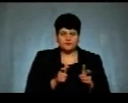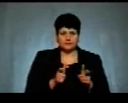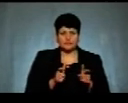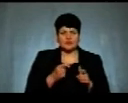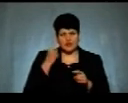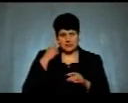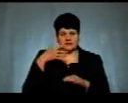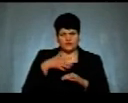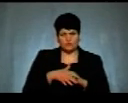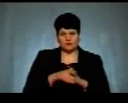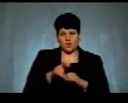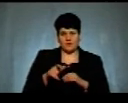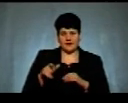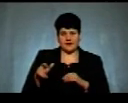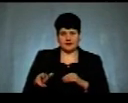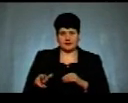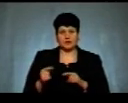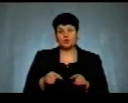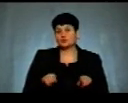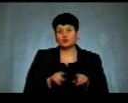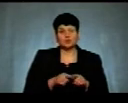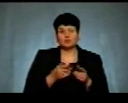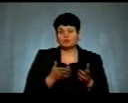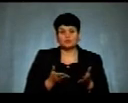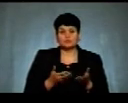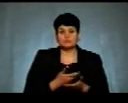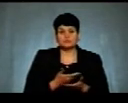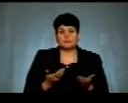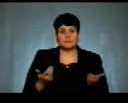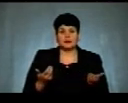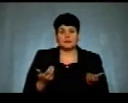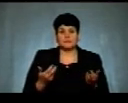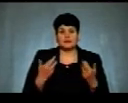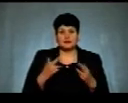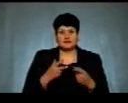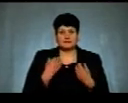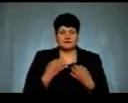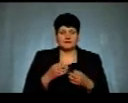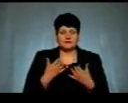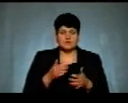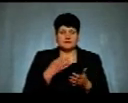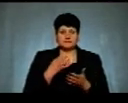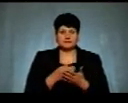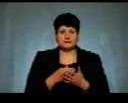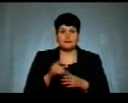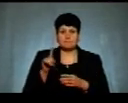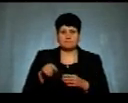свідомі громадяни. Тому ми, як я вже зазначив, призов